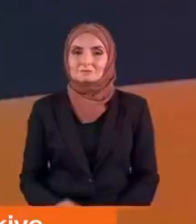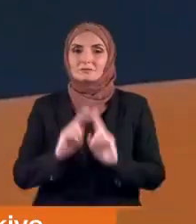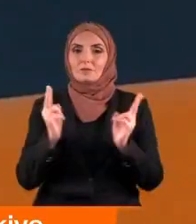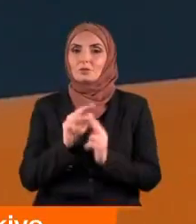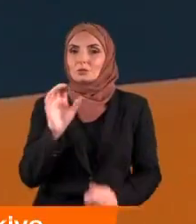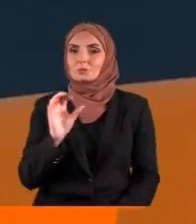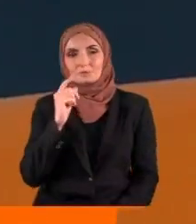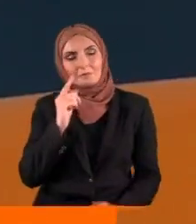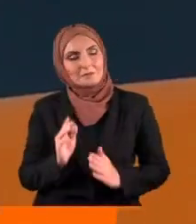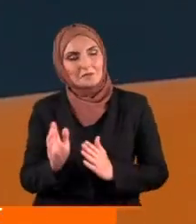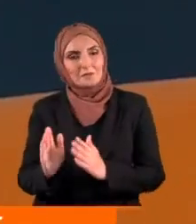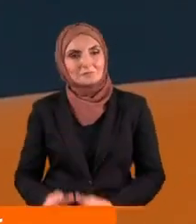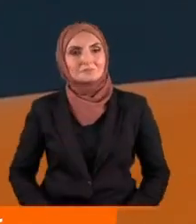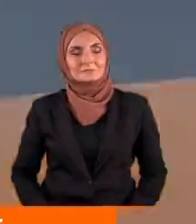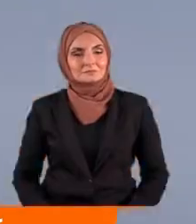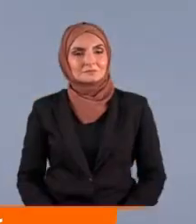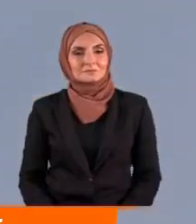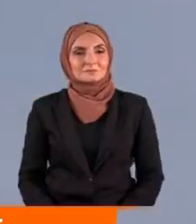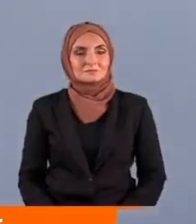Dünya turuyla devam edelim.